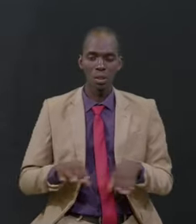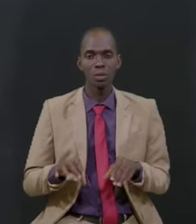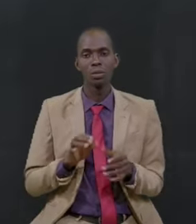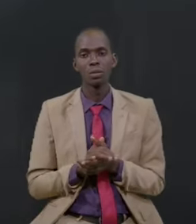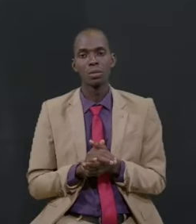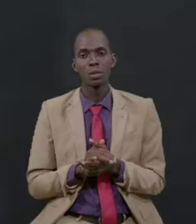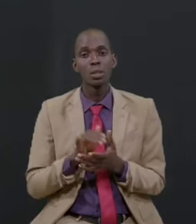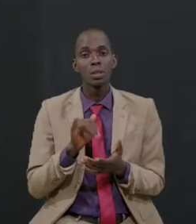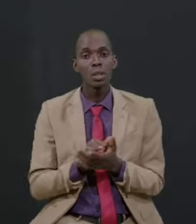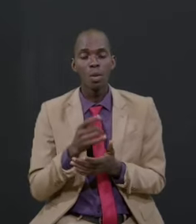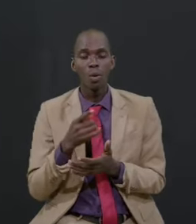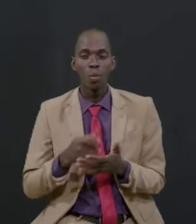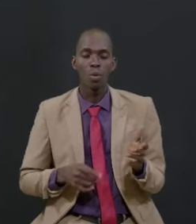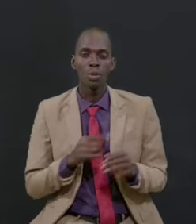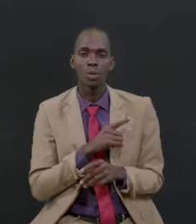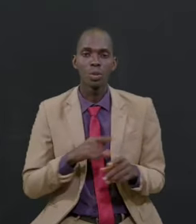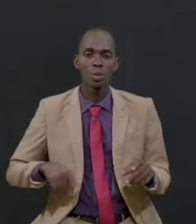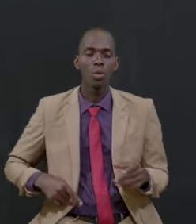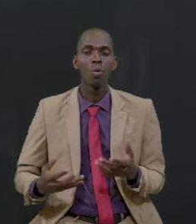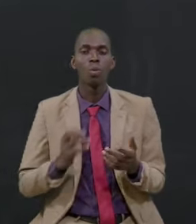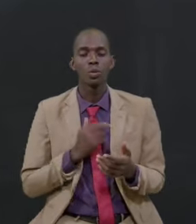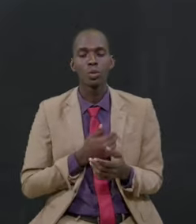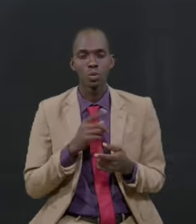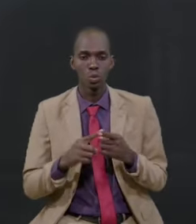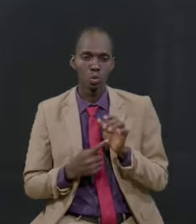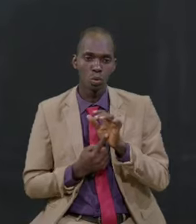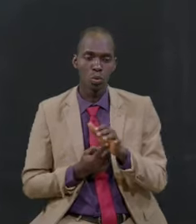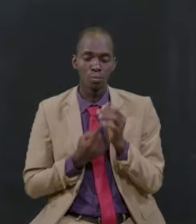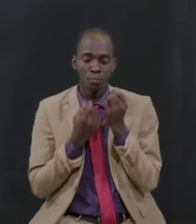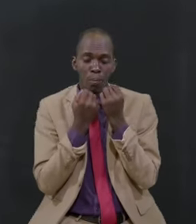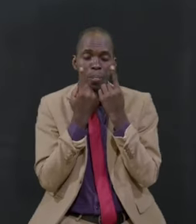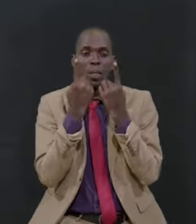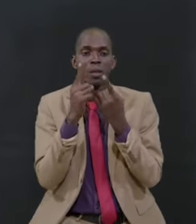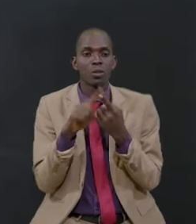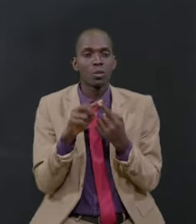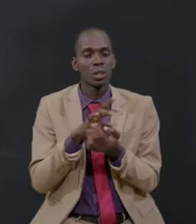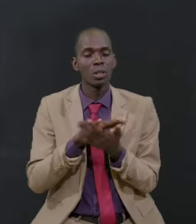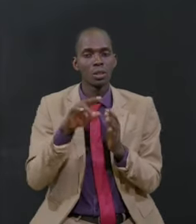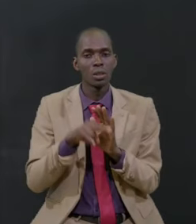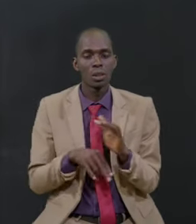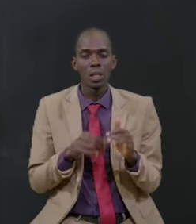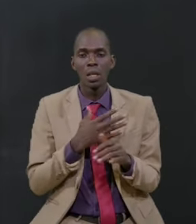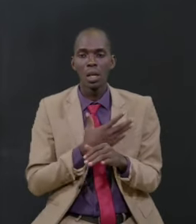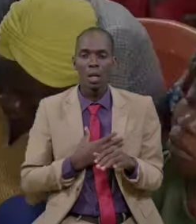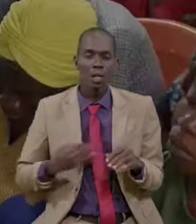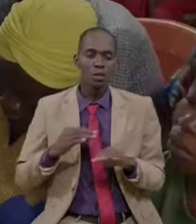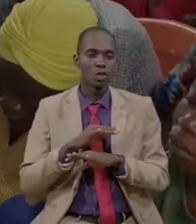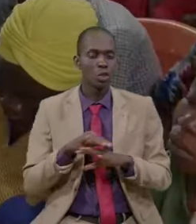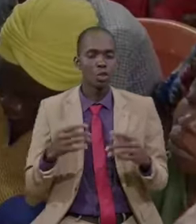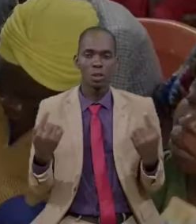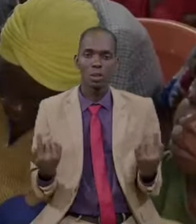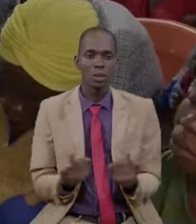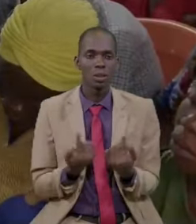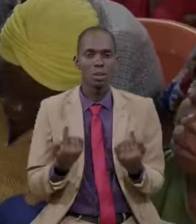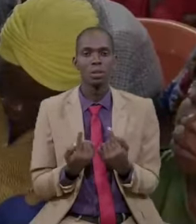Seigneur veut que nous fassions, que nous démontrons. Réveille-toi la justice et ne péchez pas. Ensuite,